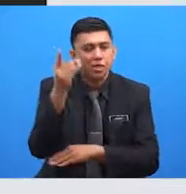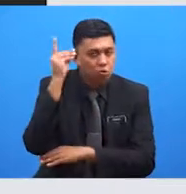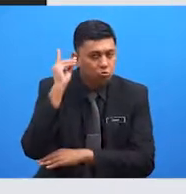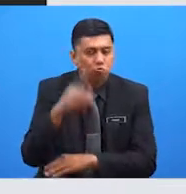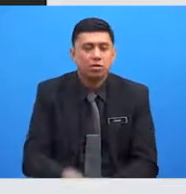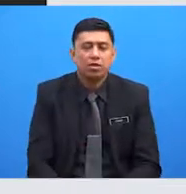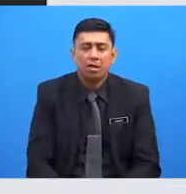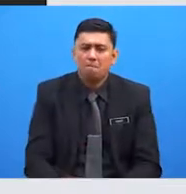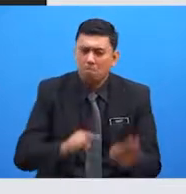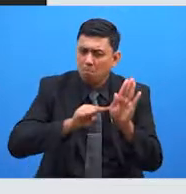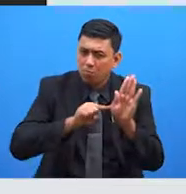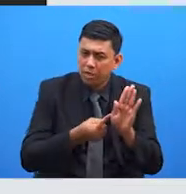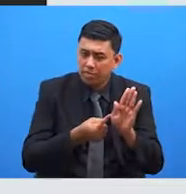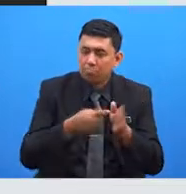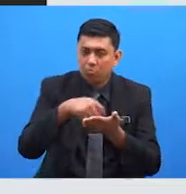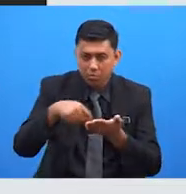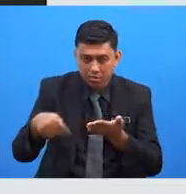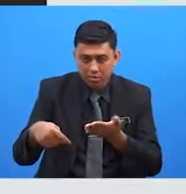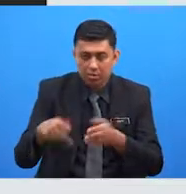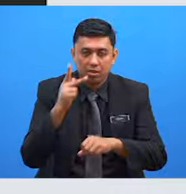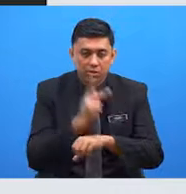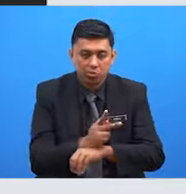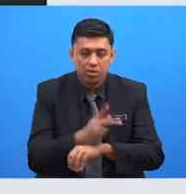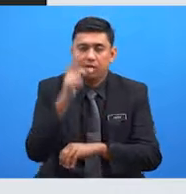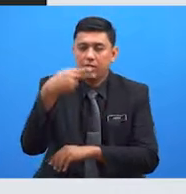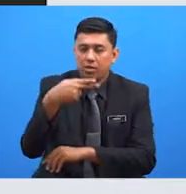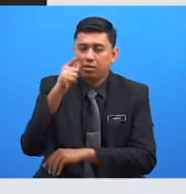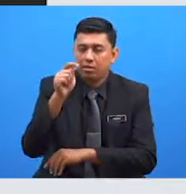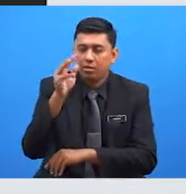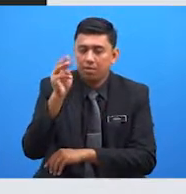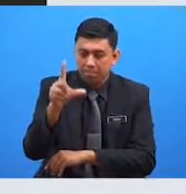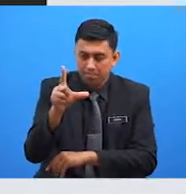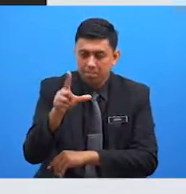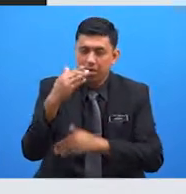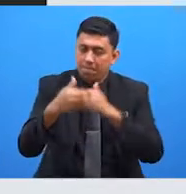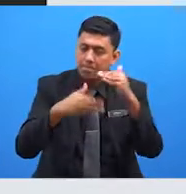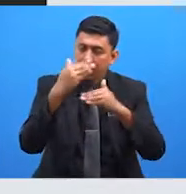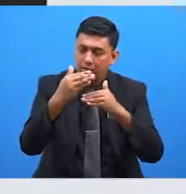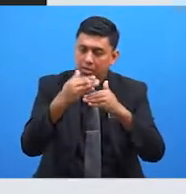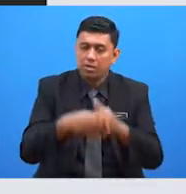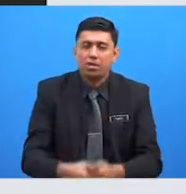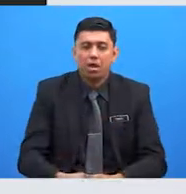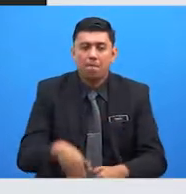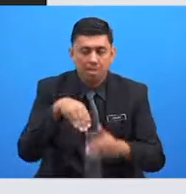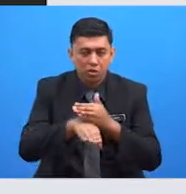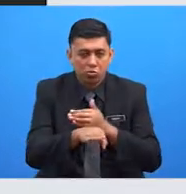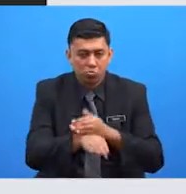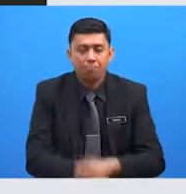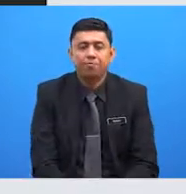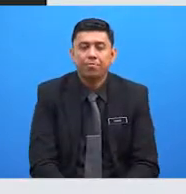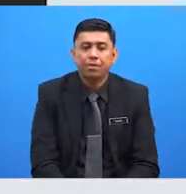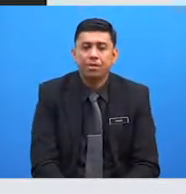Cikgu akan mulakan dengan menulis kod HTML untuk membina halaman login dengan menulis dua